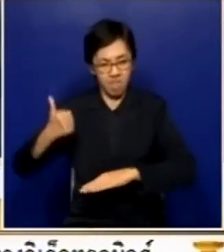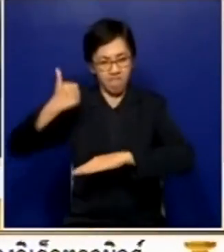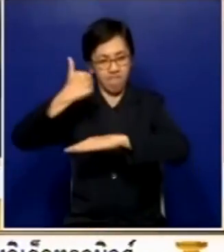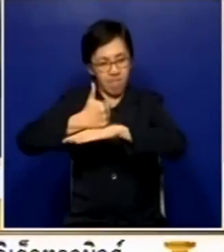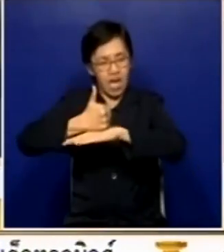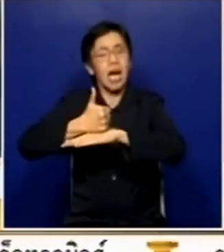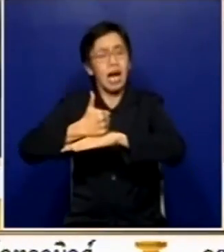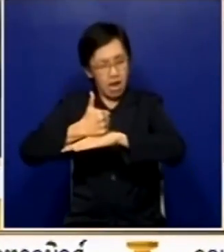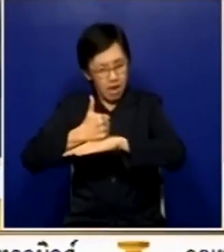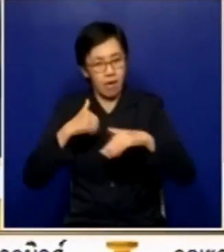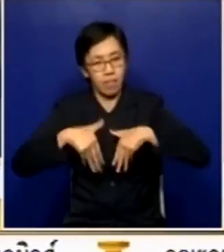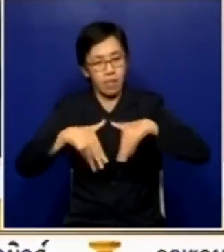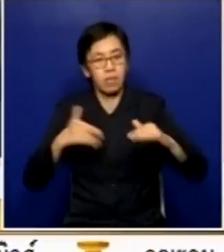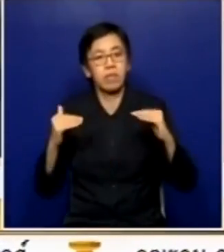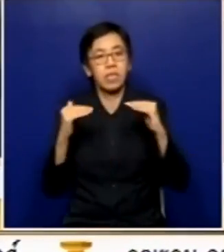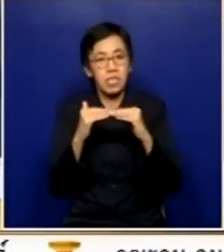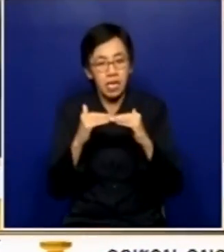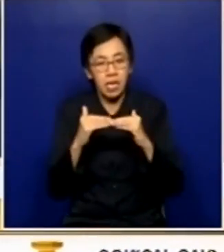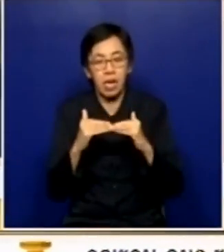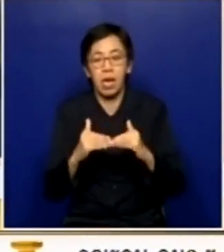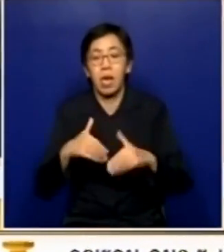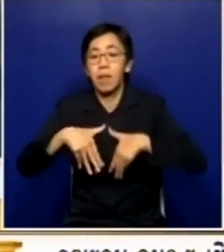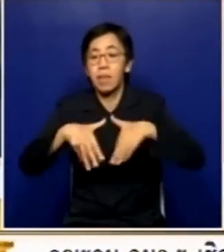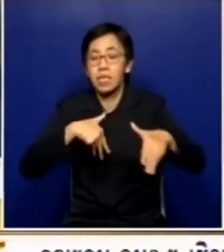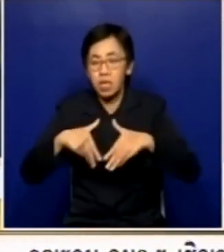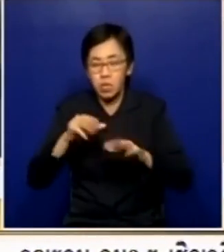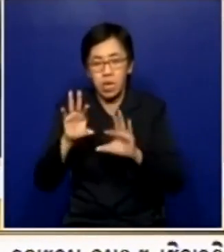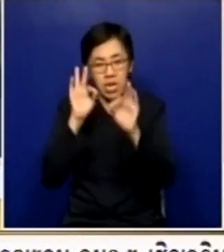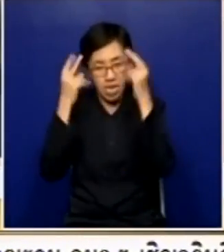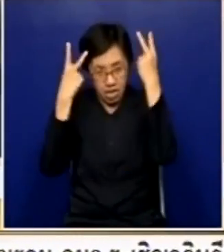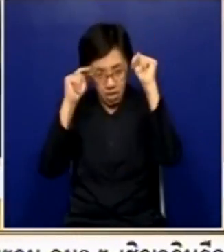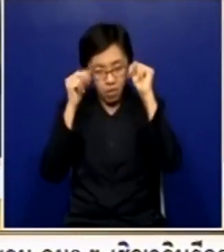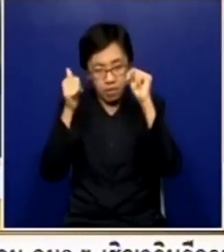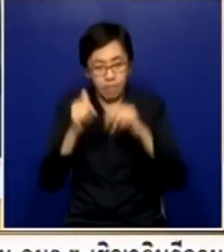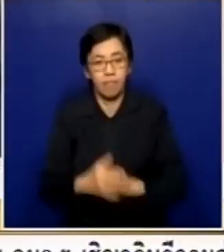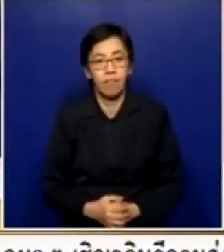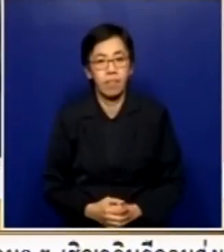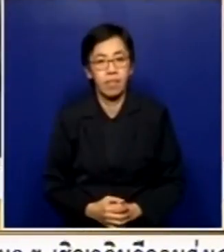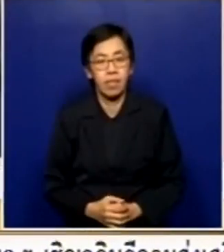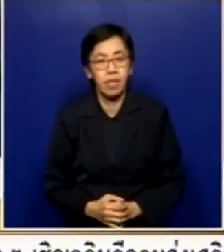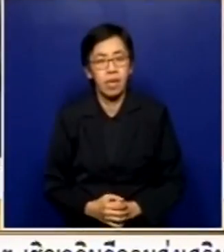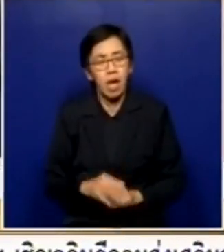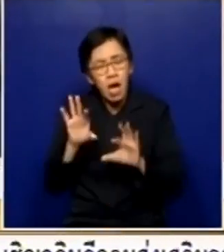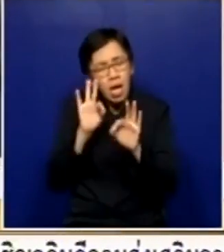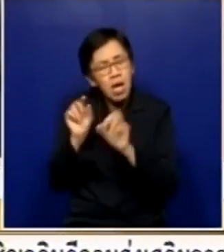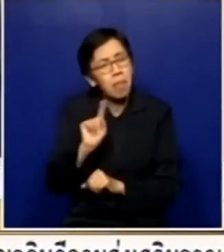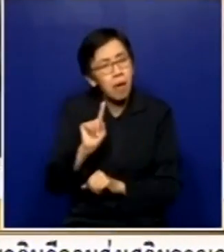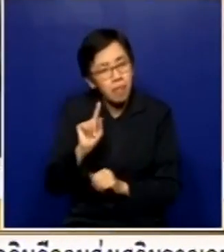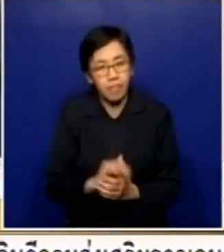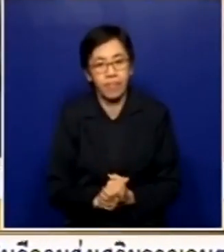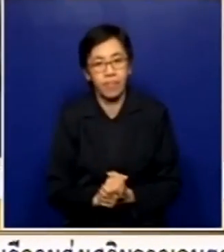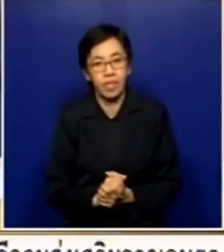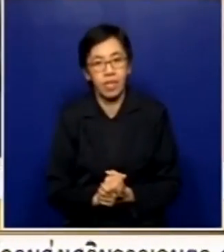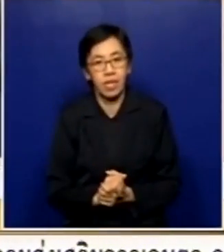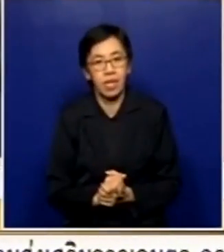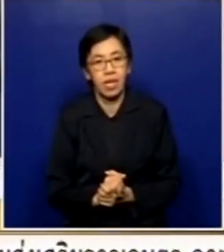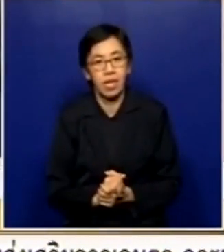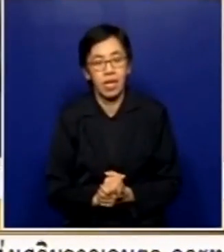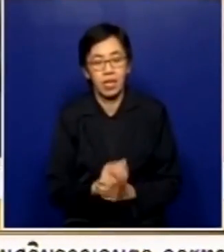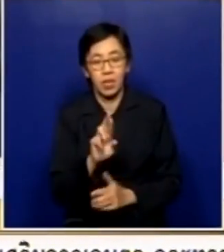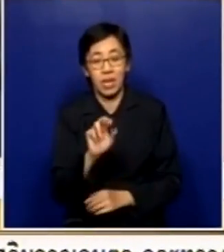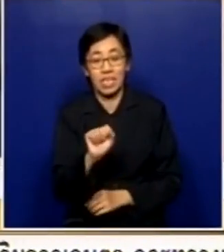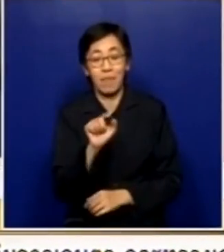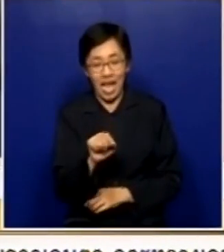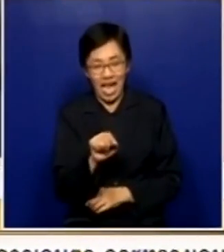หรือประชาชนสามารถเลือกนายกรัฐมนตรีได้อย่างน้อยก็อาจจะต้องเลือกทางอ้อมผ่านสมาชิกรัฐสภา